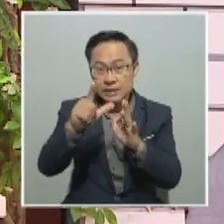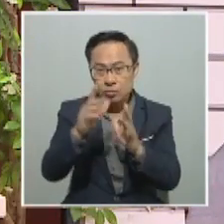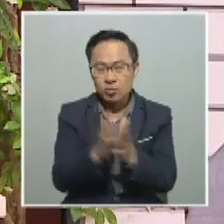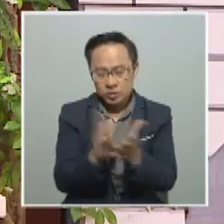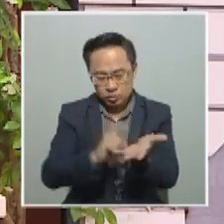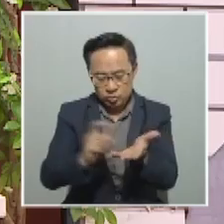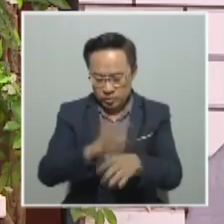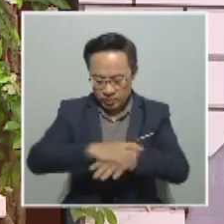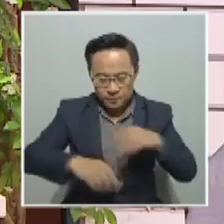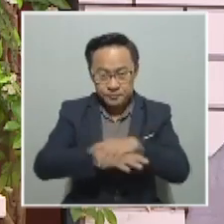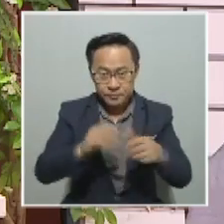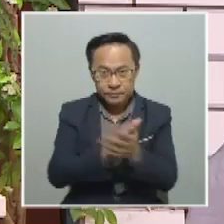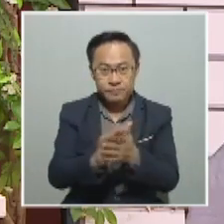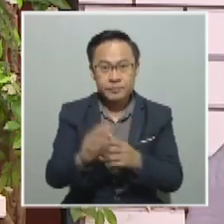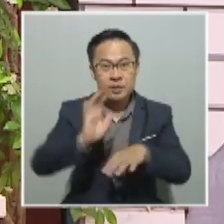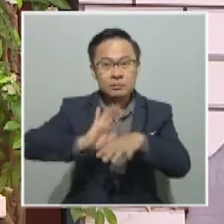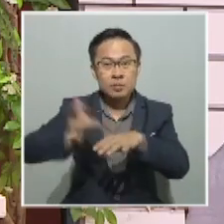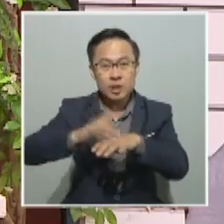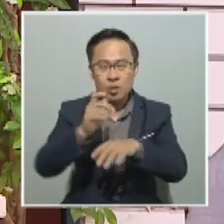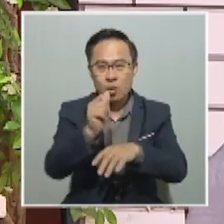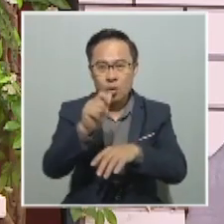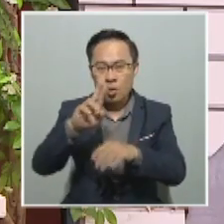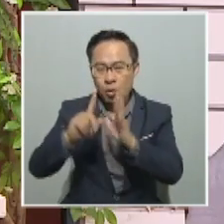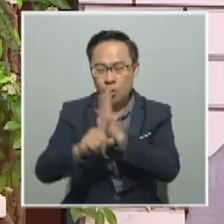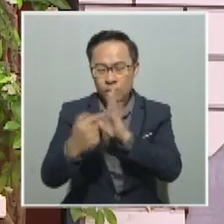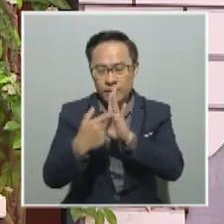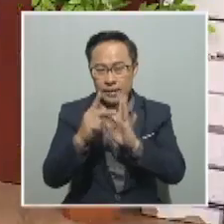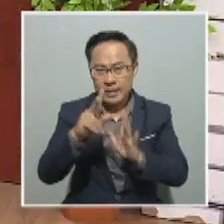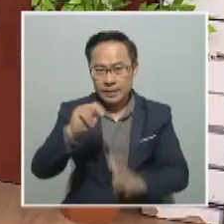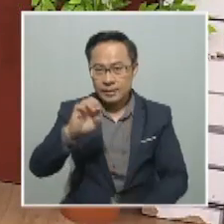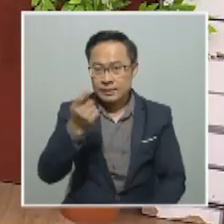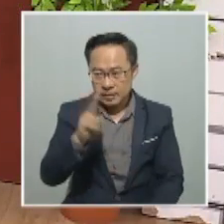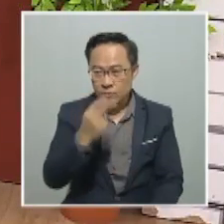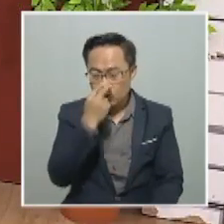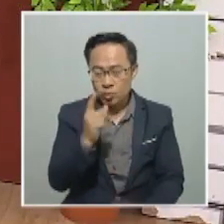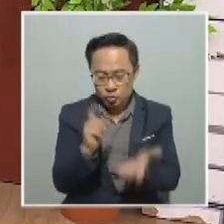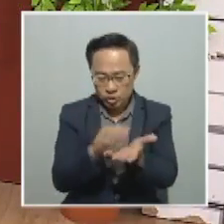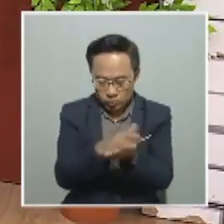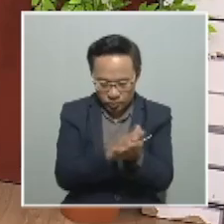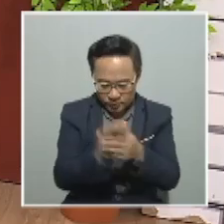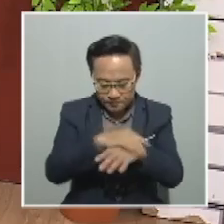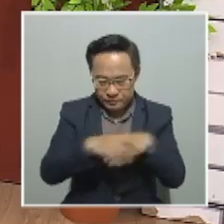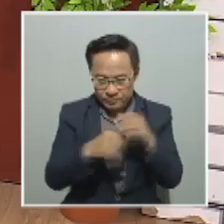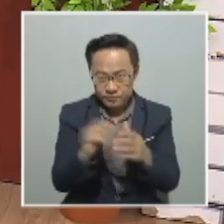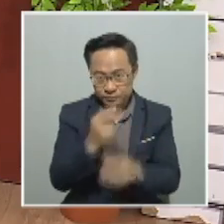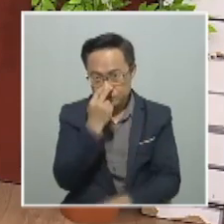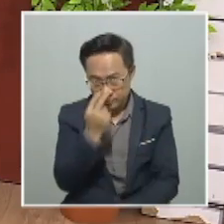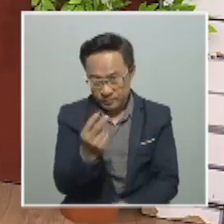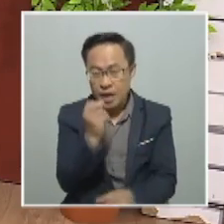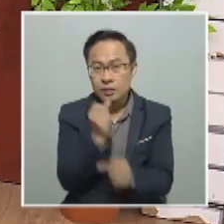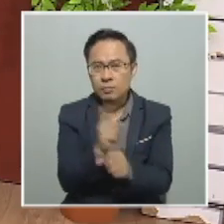ปรย์ล้างมือที่เป็นออร์แกนิกค่ะเห็นไหมฮะว่าดีต่อสุขภาพจริงๆอ้าวลองมาดูกันนะคะว่าสินค้าที่ว่